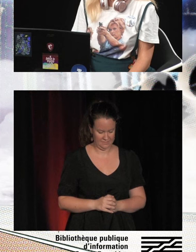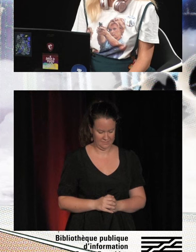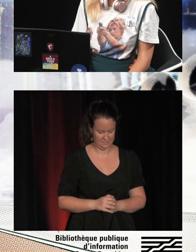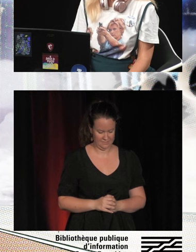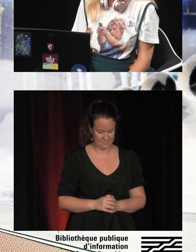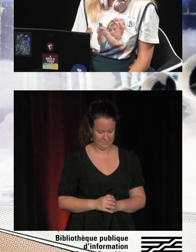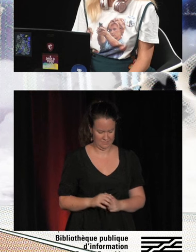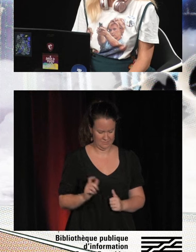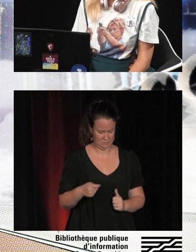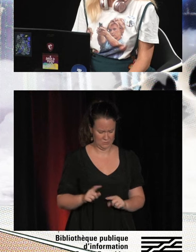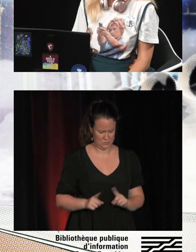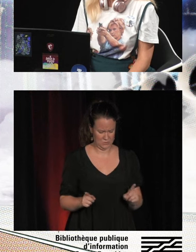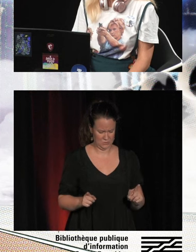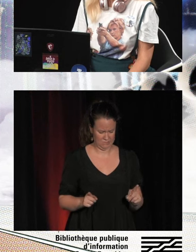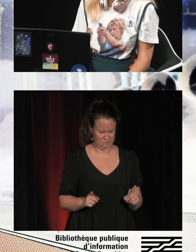C'était pas comme ça que ça devait se passer.